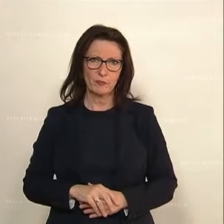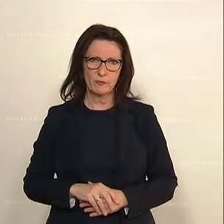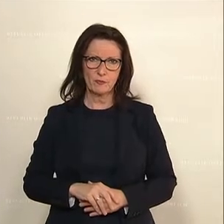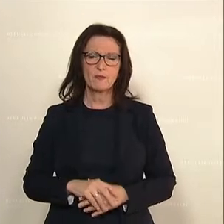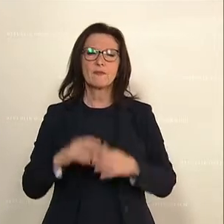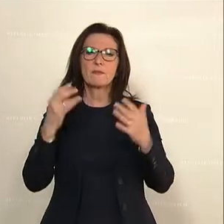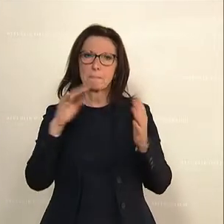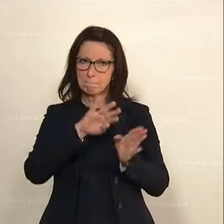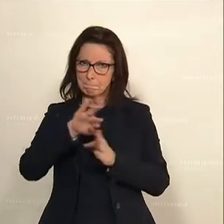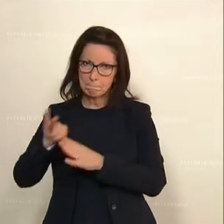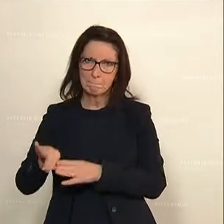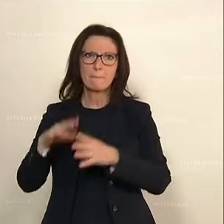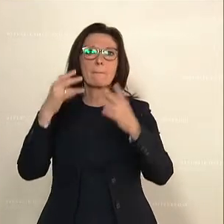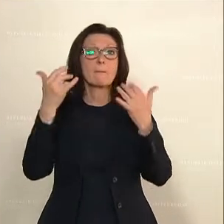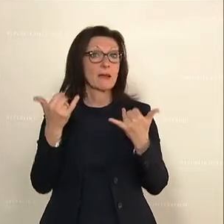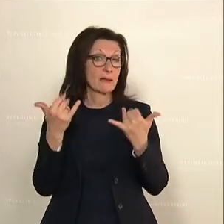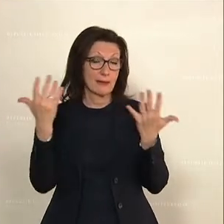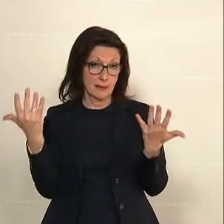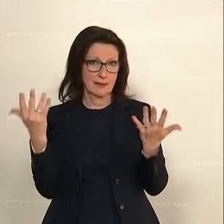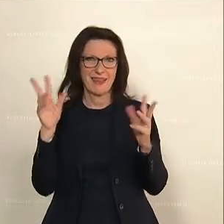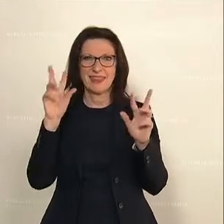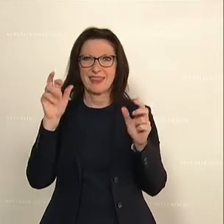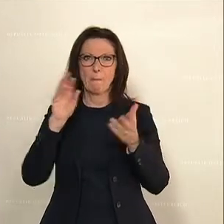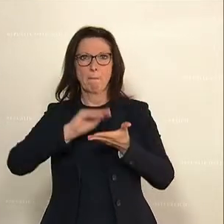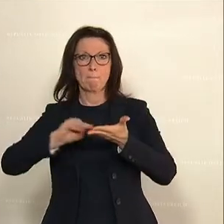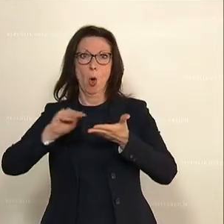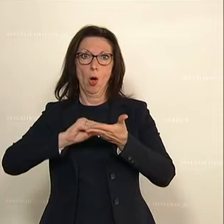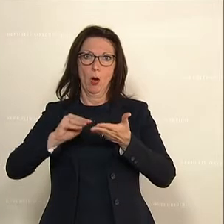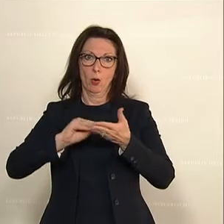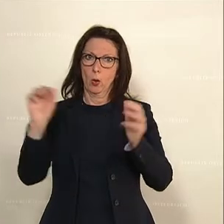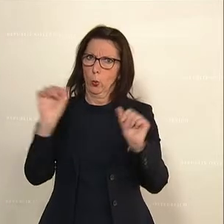Kommen wir zu diesem Bürokratiemonster